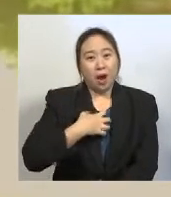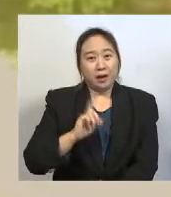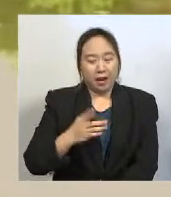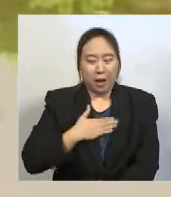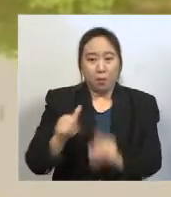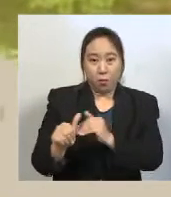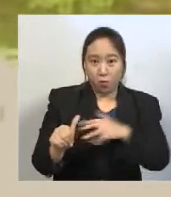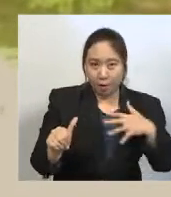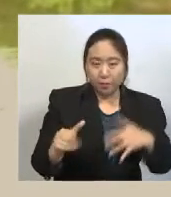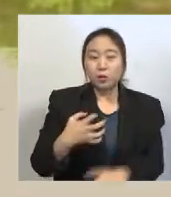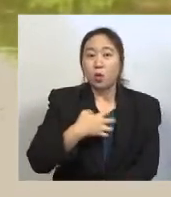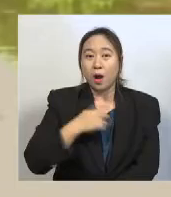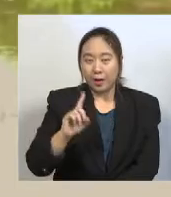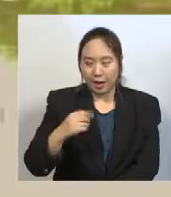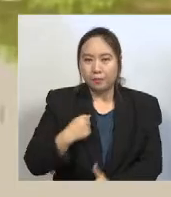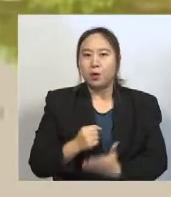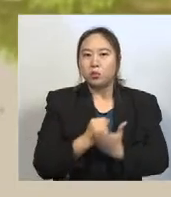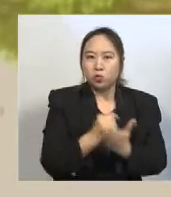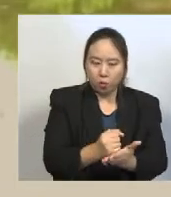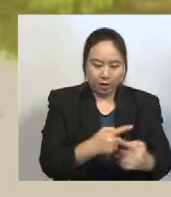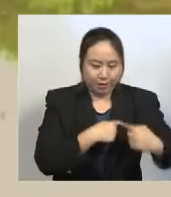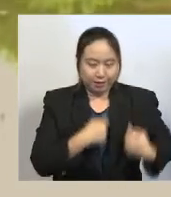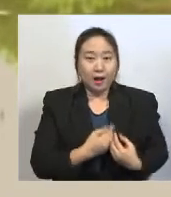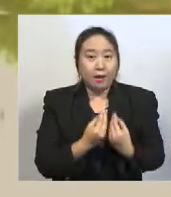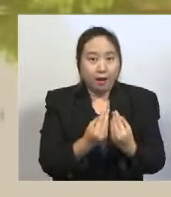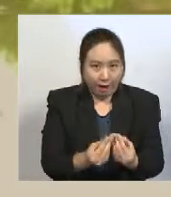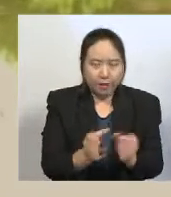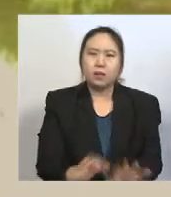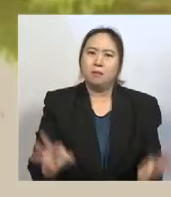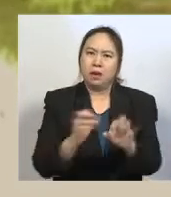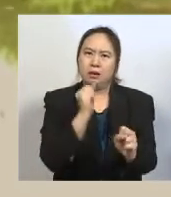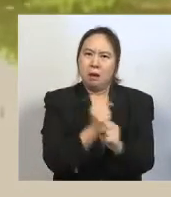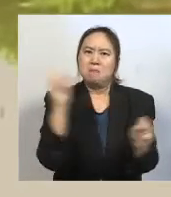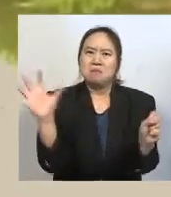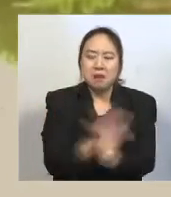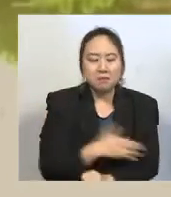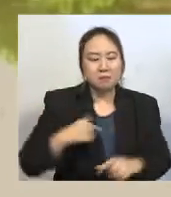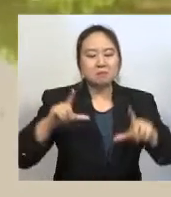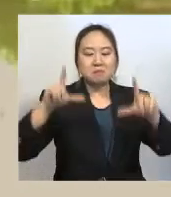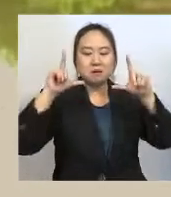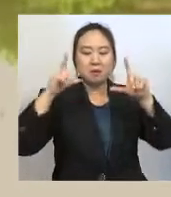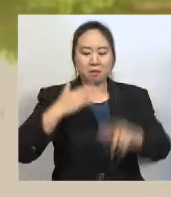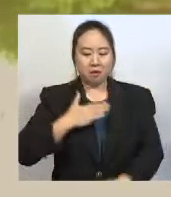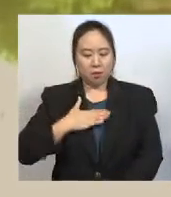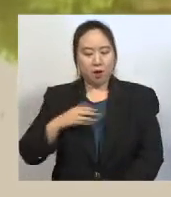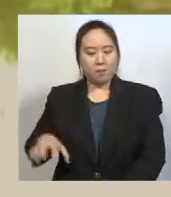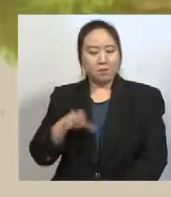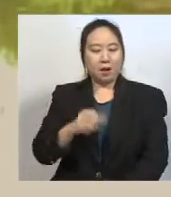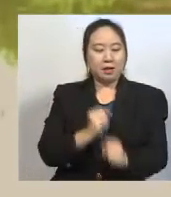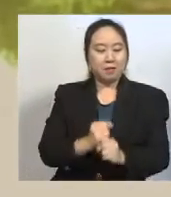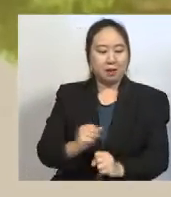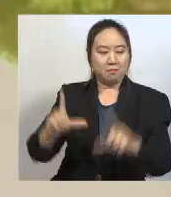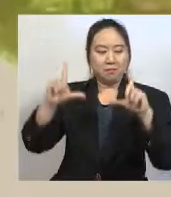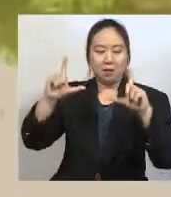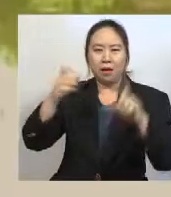คือเรามาช่วยครับเรามาช่วยมีน้ำใจครับก็ควรจะทำให้เต็มที่ไม่ใช่แค่มาสร้างภาพว่าหน่วยงานนี้มันทำอย่างนี้มันได้ท